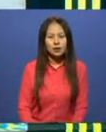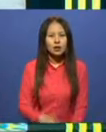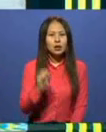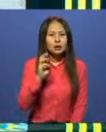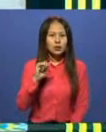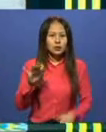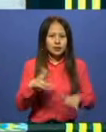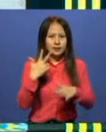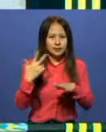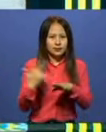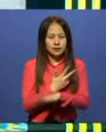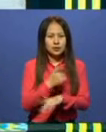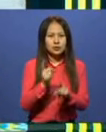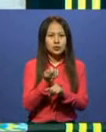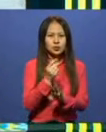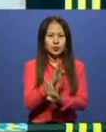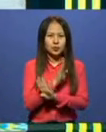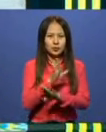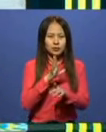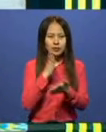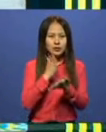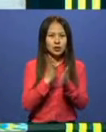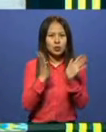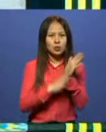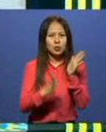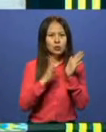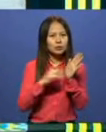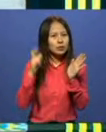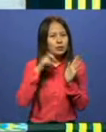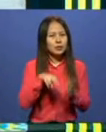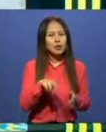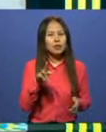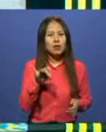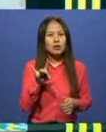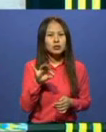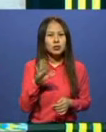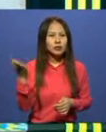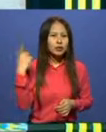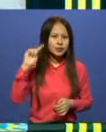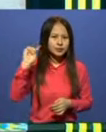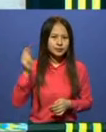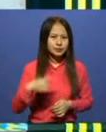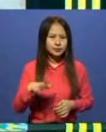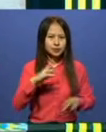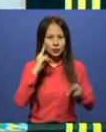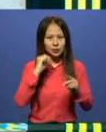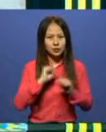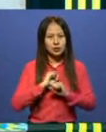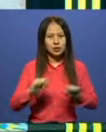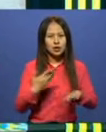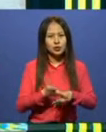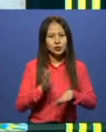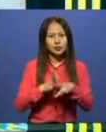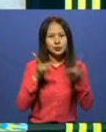Ақтауда үш рет ажал аузынан аман қалған қарт майдангер тұрады. 90 жастан асқан Петр Морозов сұрапыл соғыста ерен ерлік көрсетті. Ауыр